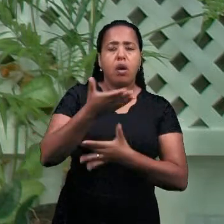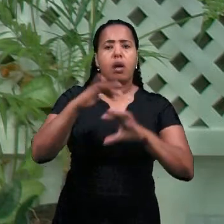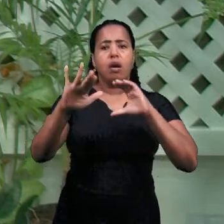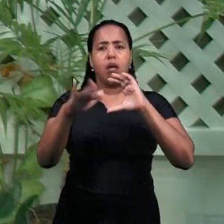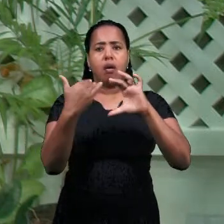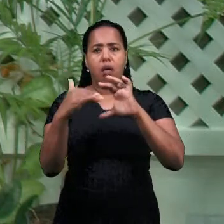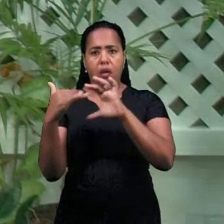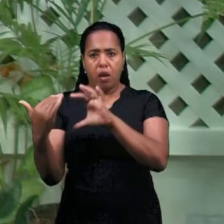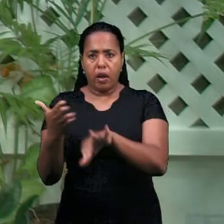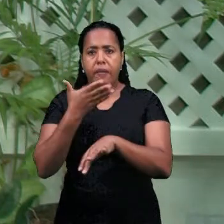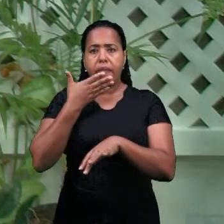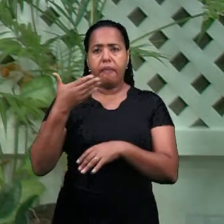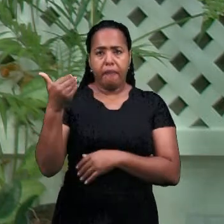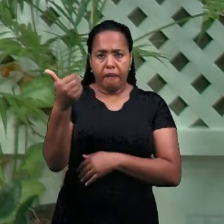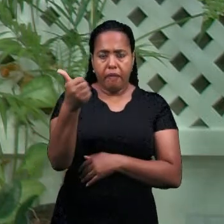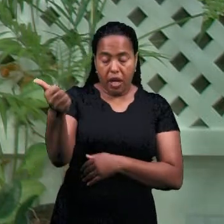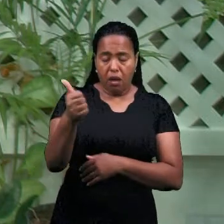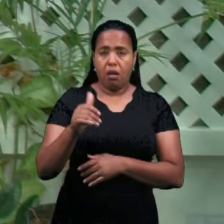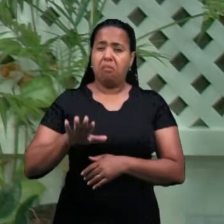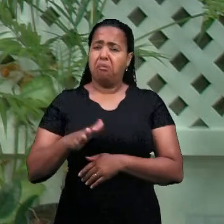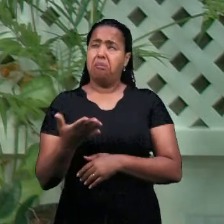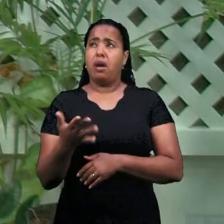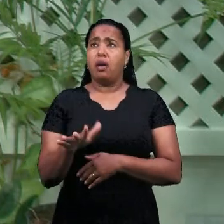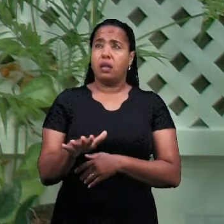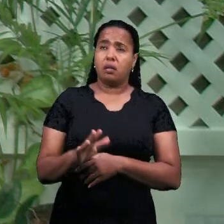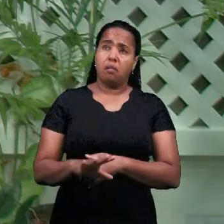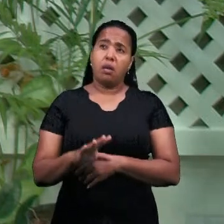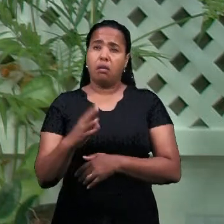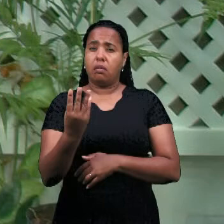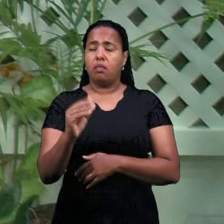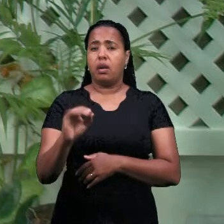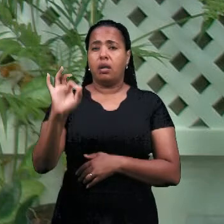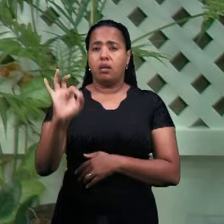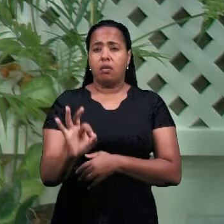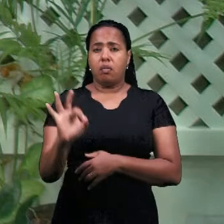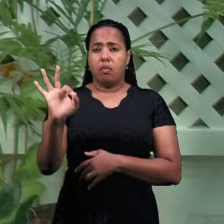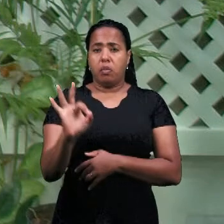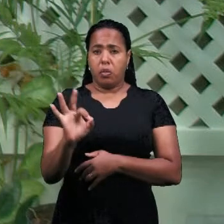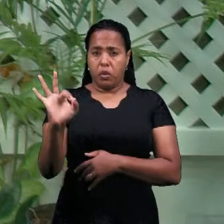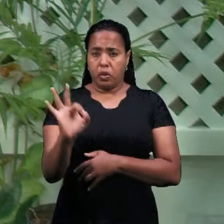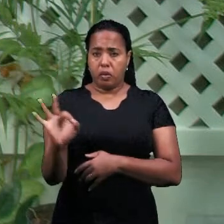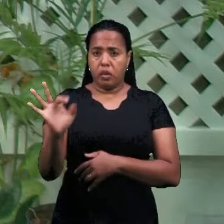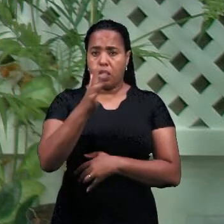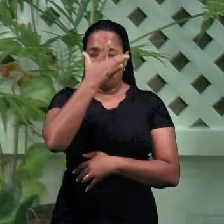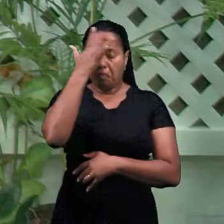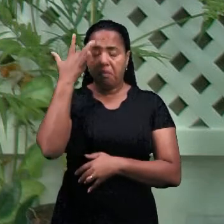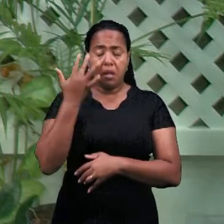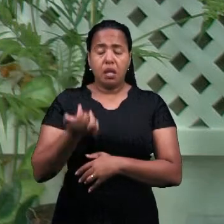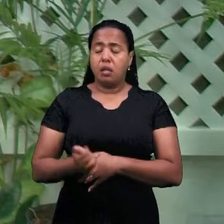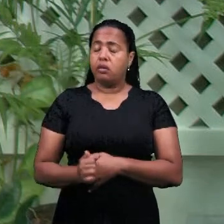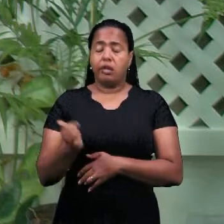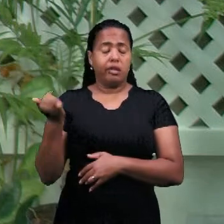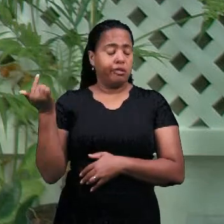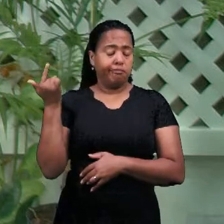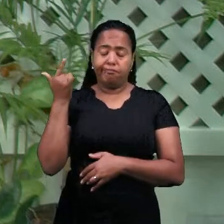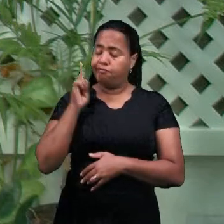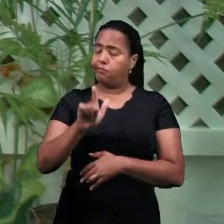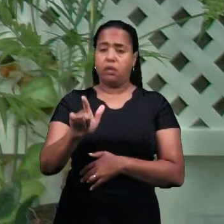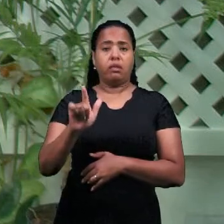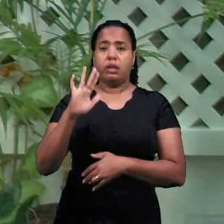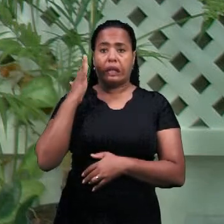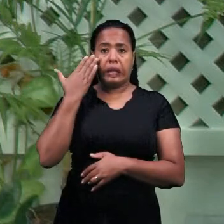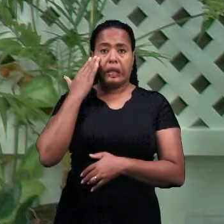vérité, nous devons avoir à peu près 40% des frères, des personnes qui n'arrivent